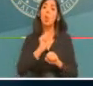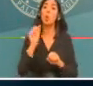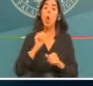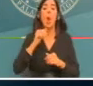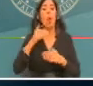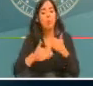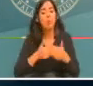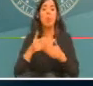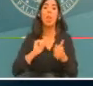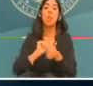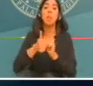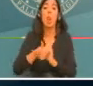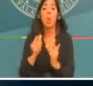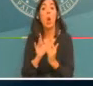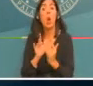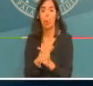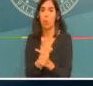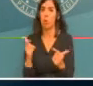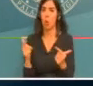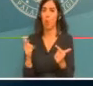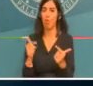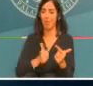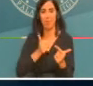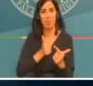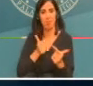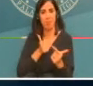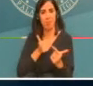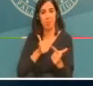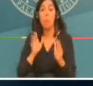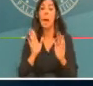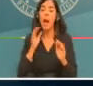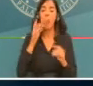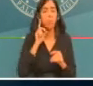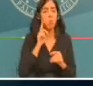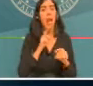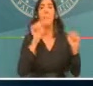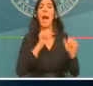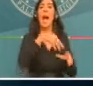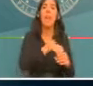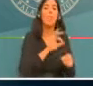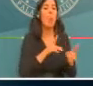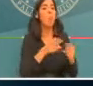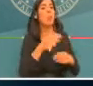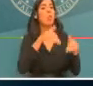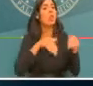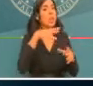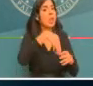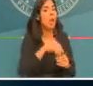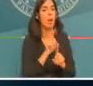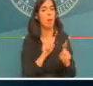per le scuole secondarie di secondo grado quindi parliamo di licei istituti tecnici e